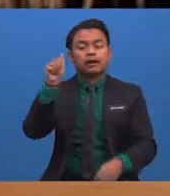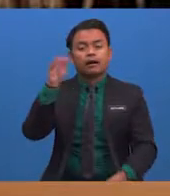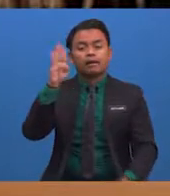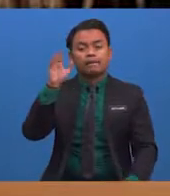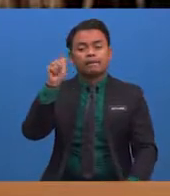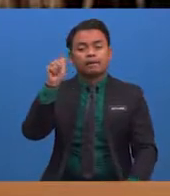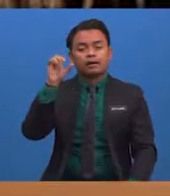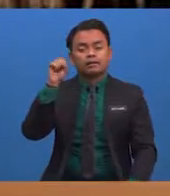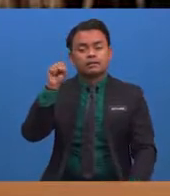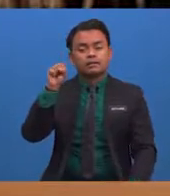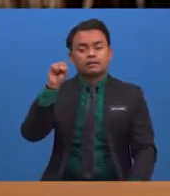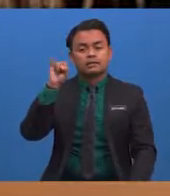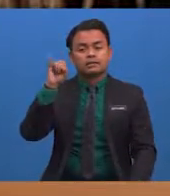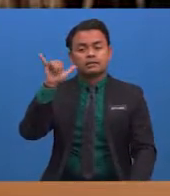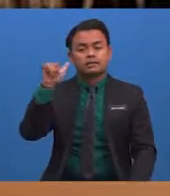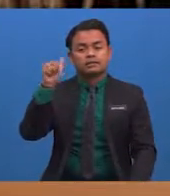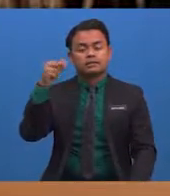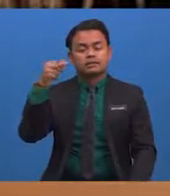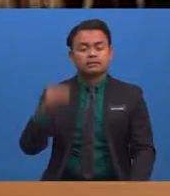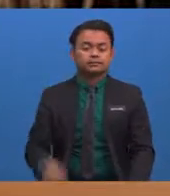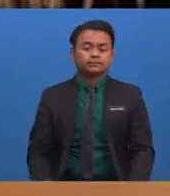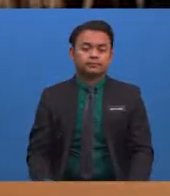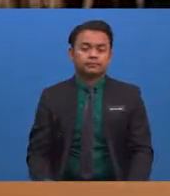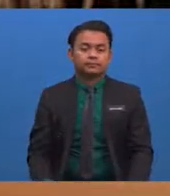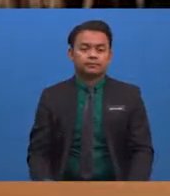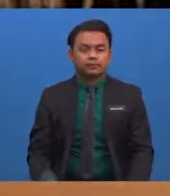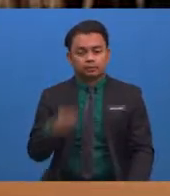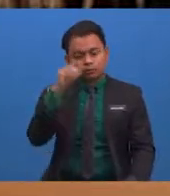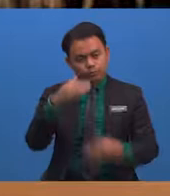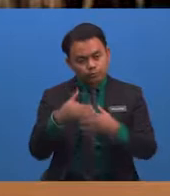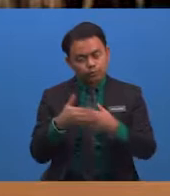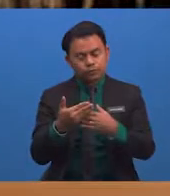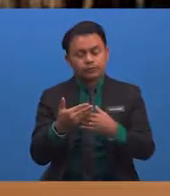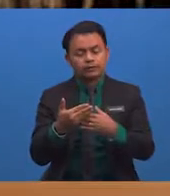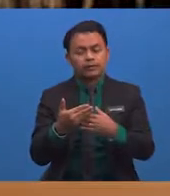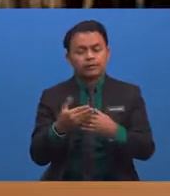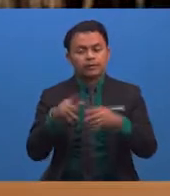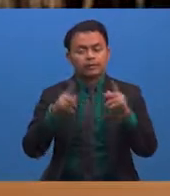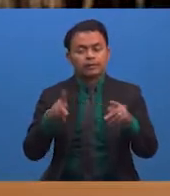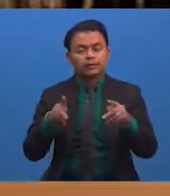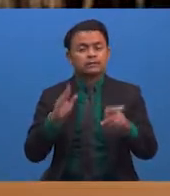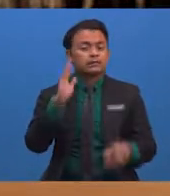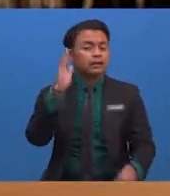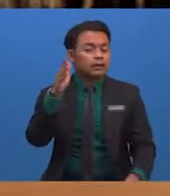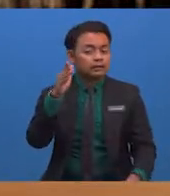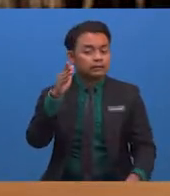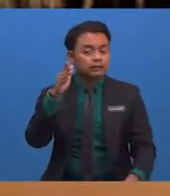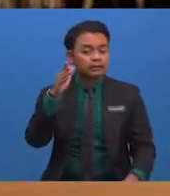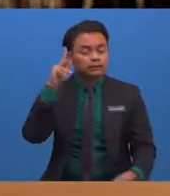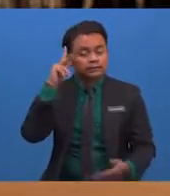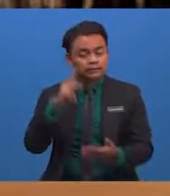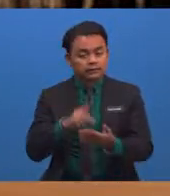Secara ringkasnya, para pelajar dapat mengenali beberapa jenis perkembangan ilmu yang wujud pada zaman